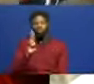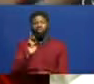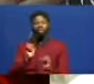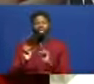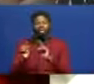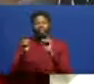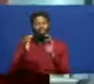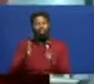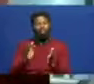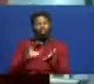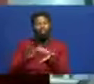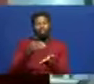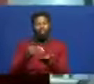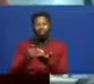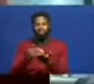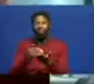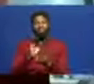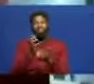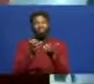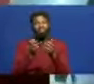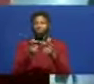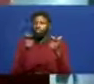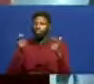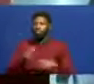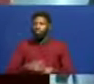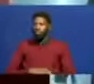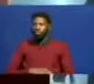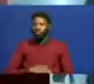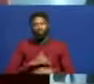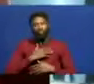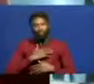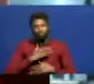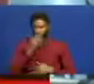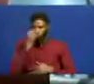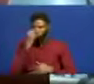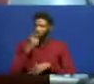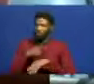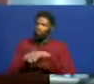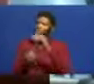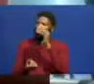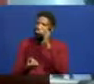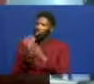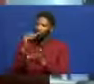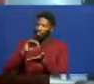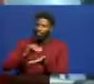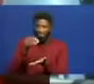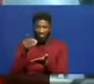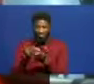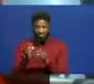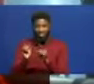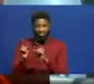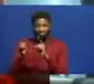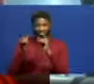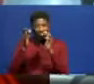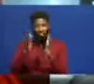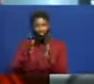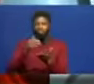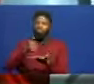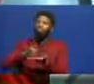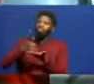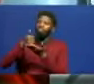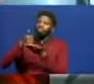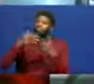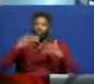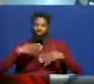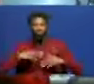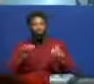their startups. Mheshimiwa Rais William Ruto alivoleta hii mambo na Hustler Fund. Hii Hustler Fund imesaidia kwa wale wanaofanya